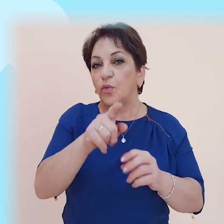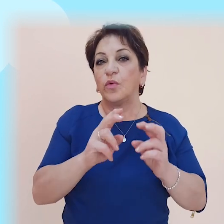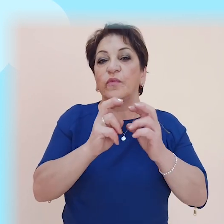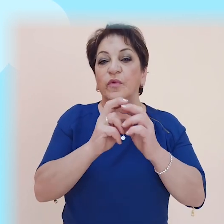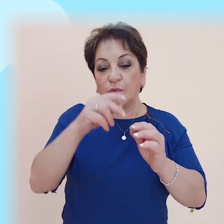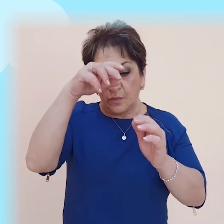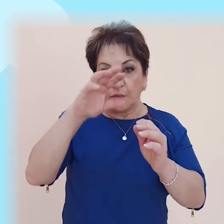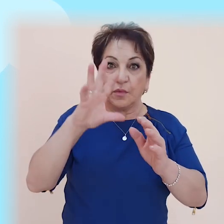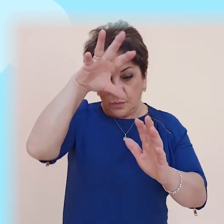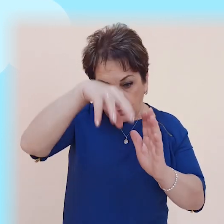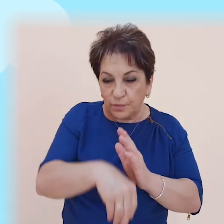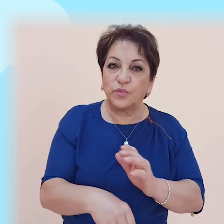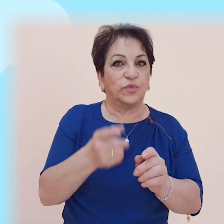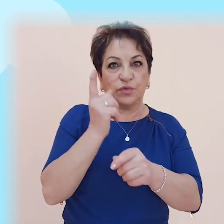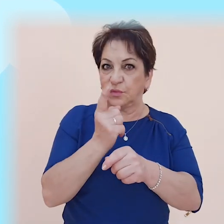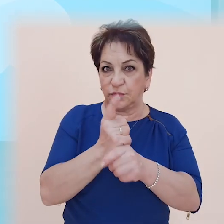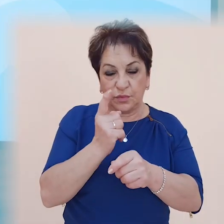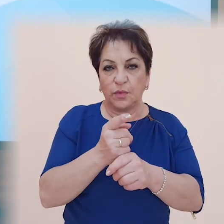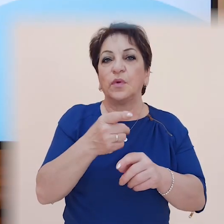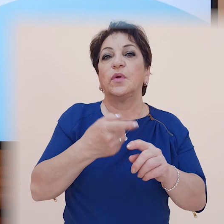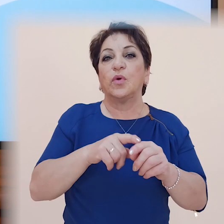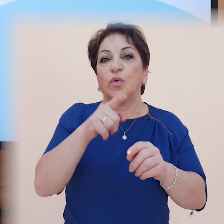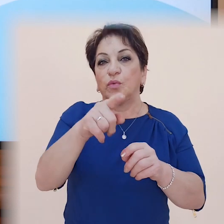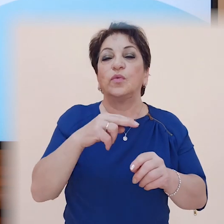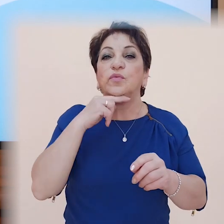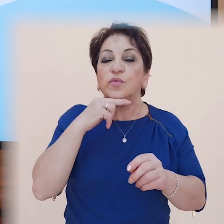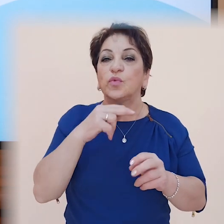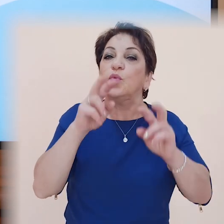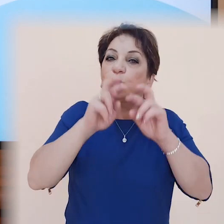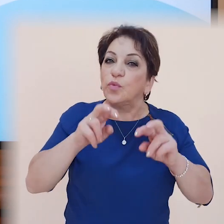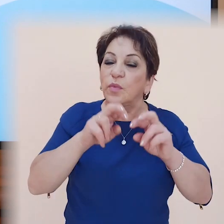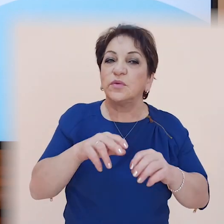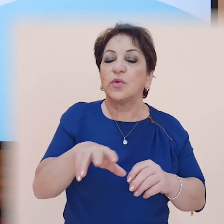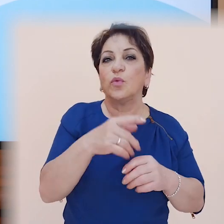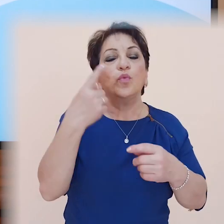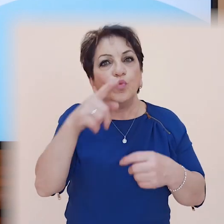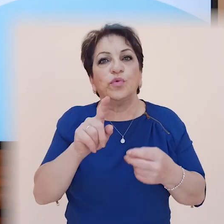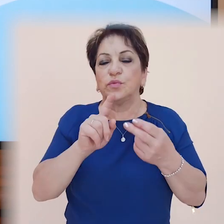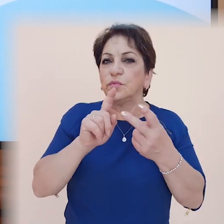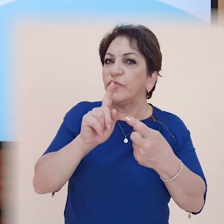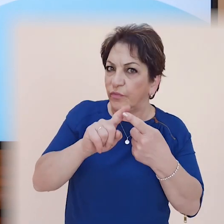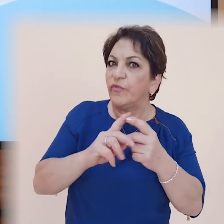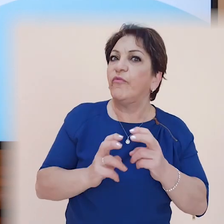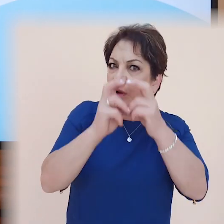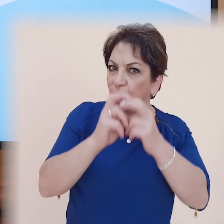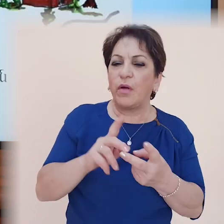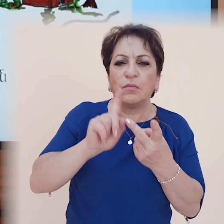իր վերելակի հորանի մեջ։ Շարունակենք ուսում նասիրել մեր շրջապատը, էլ ինչից է պետք